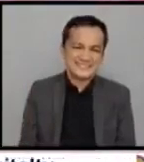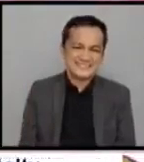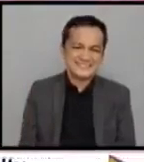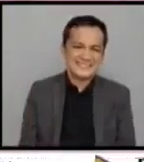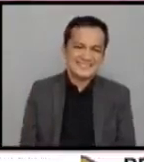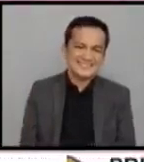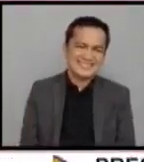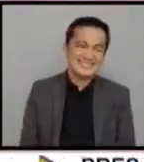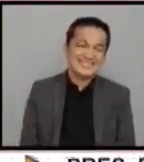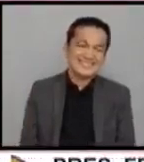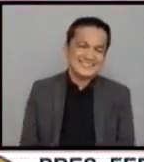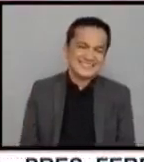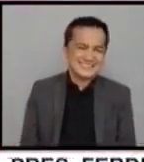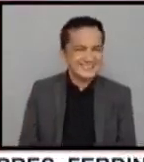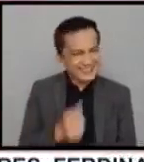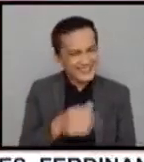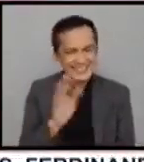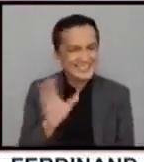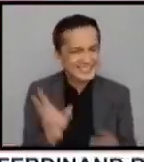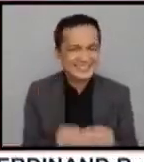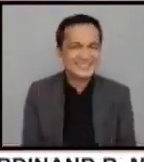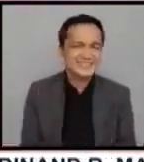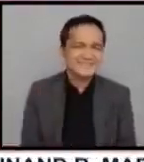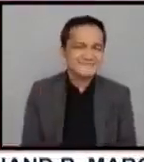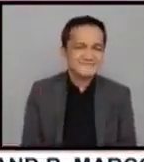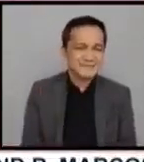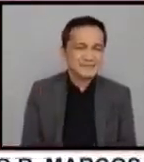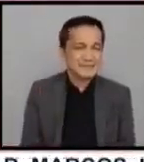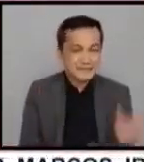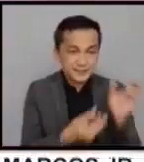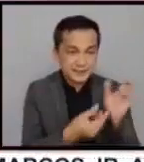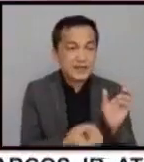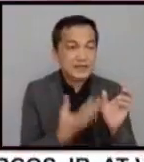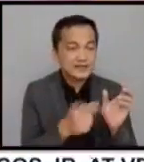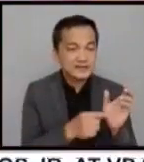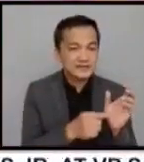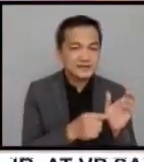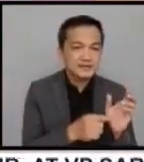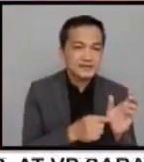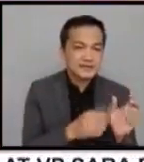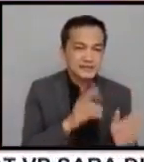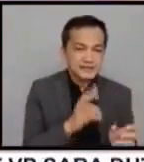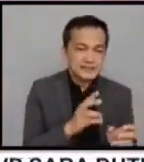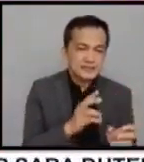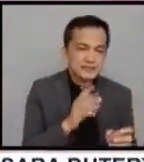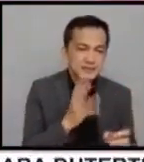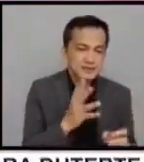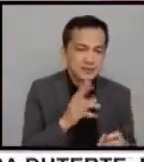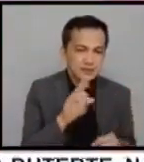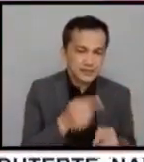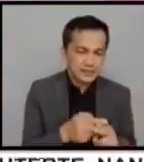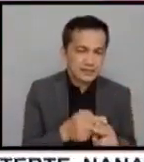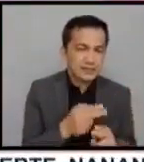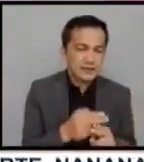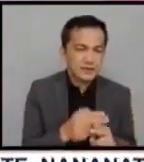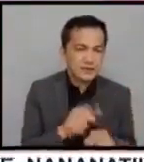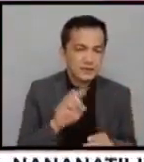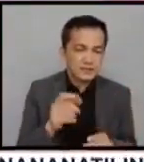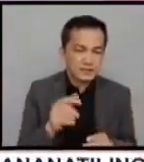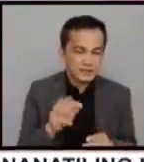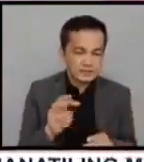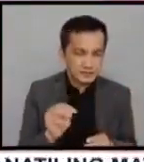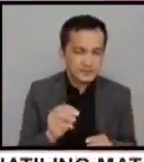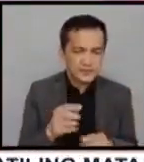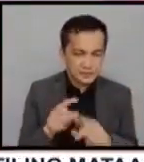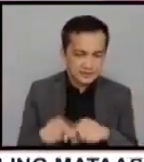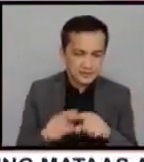Yun na yung math, kain niyo na yan. Pag yes. naman ganito kalaki, magkano to? 650 po yung one name tsaka one charm. So, depende po yung price niya